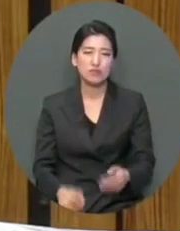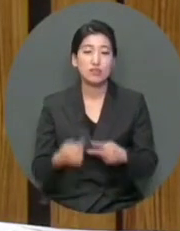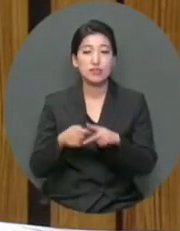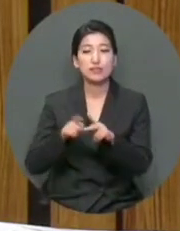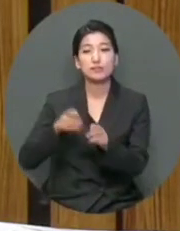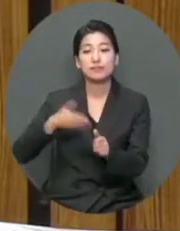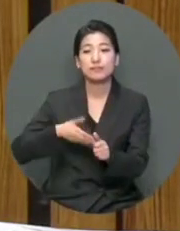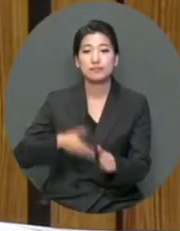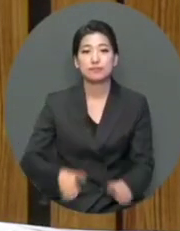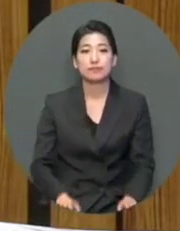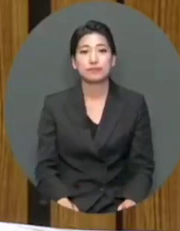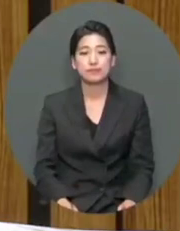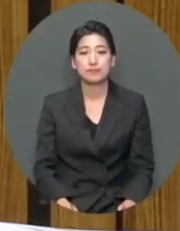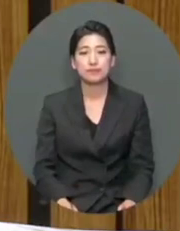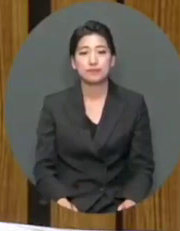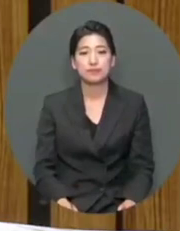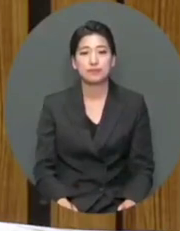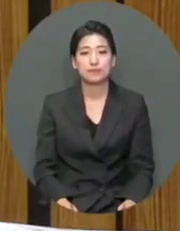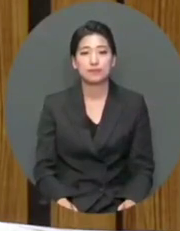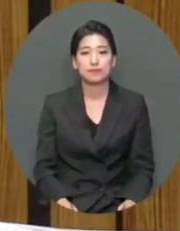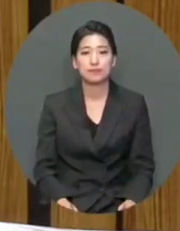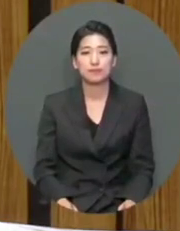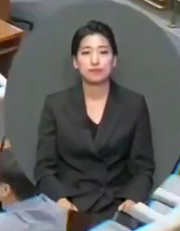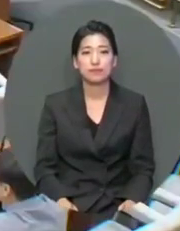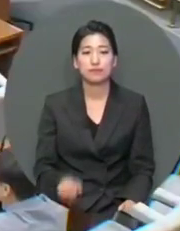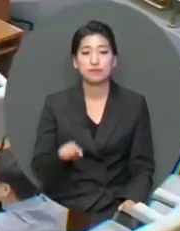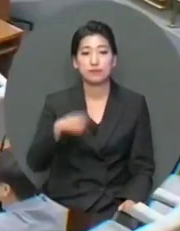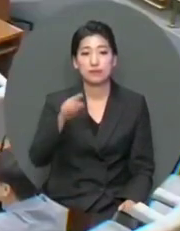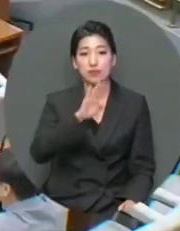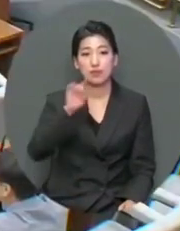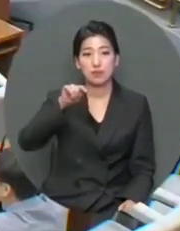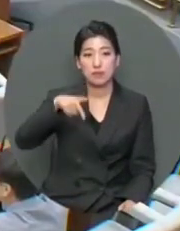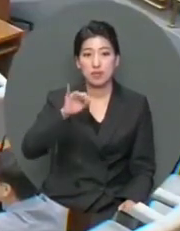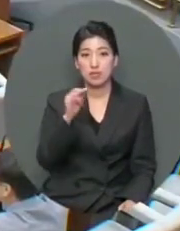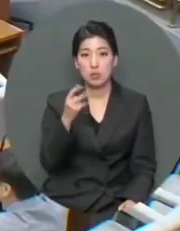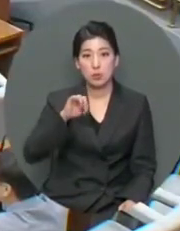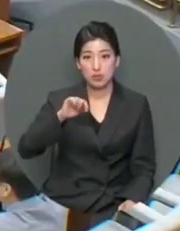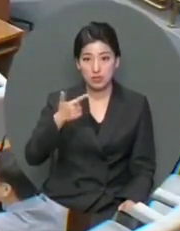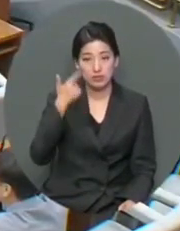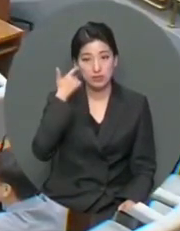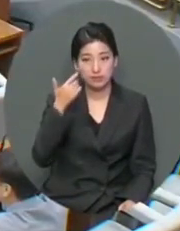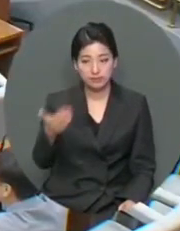주시기를 바라겠습니다. 다음은 박용진 위원님 질의해 주시기 바랍니다. 네, 후보자님.